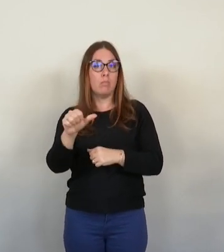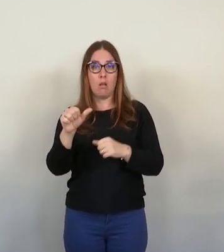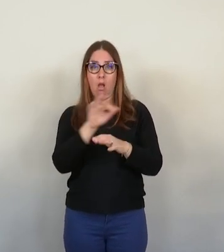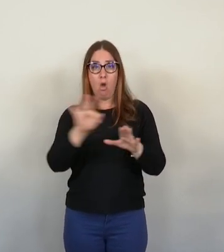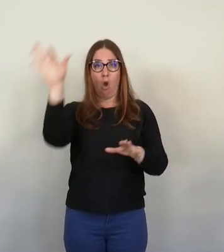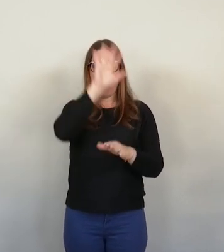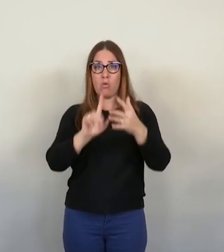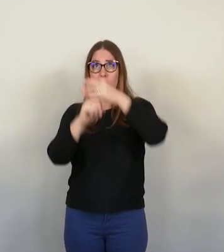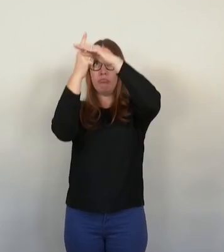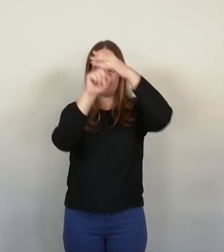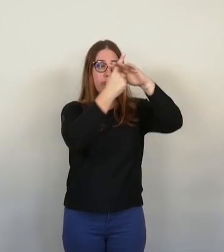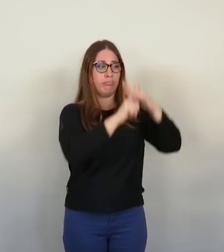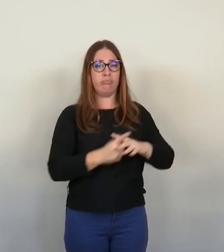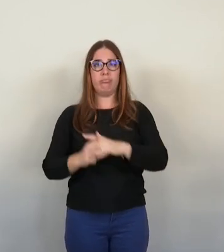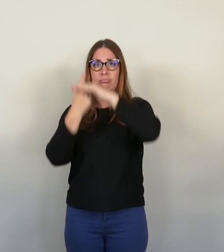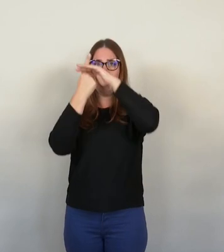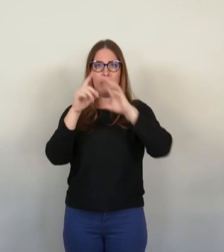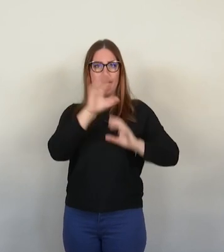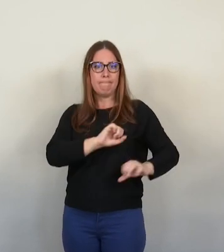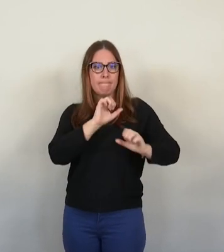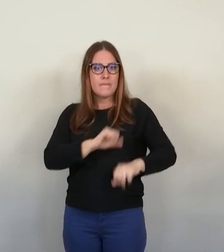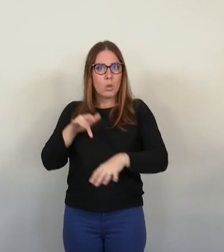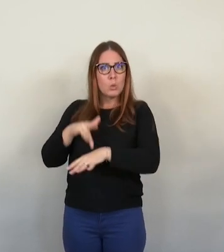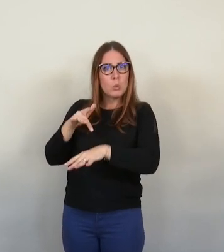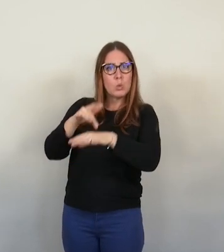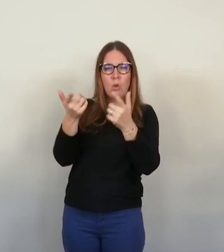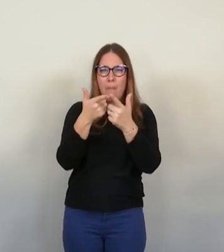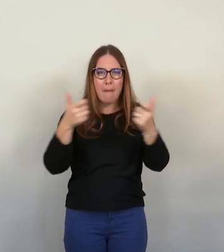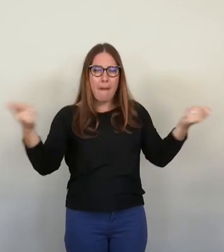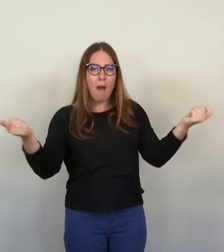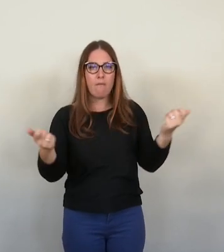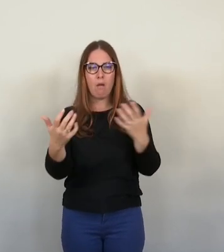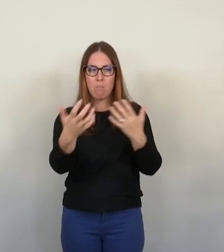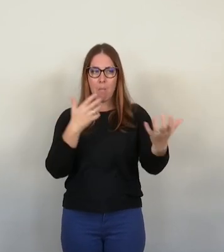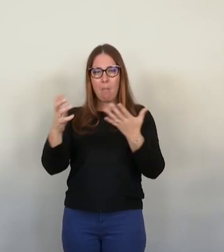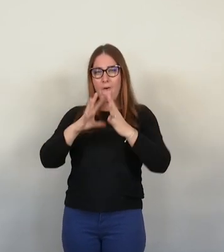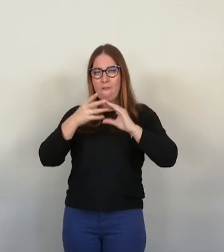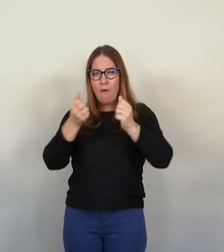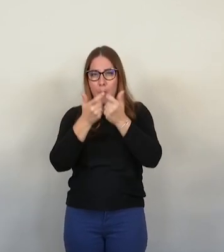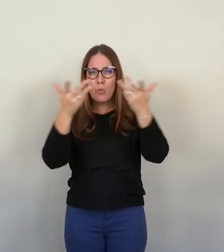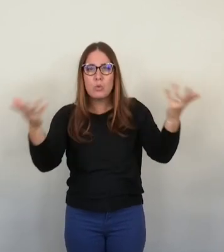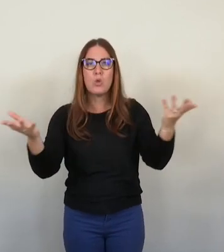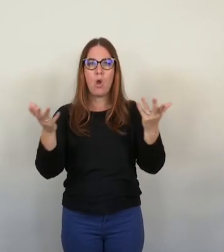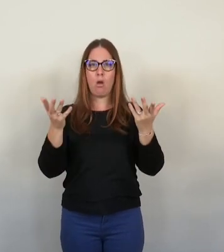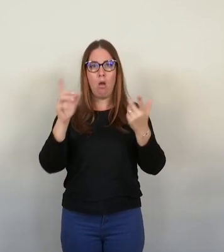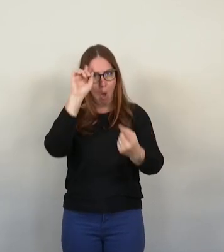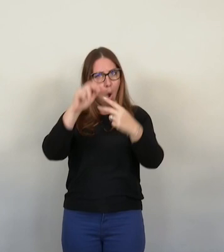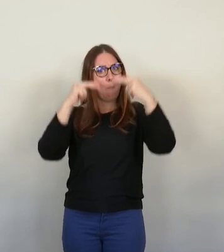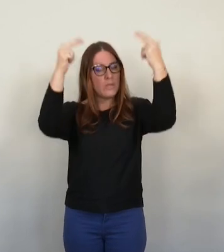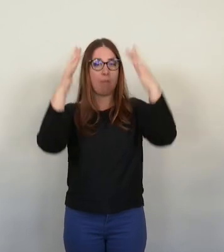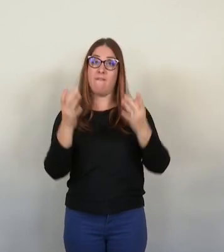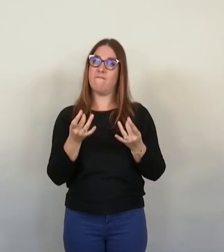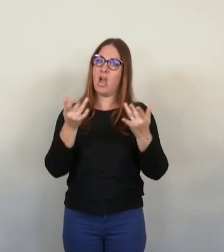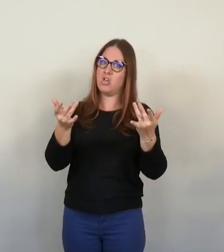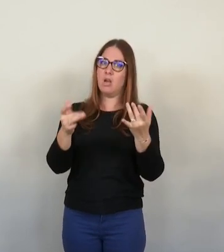France la diversité des expérimentations qui se mettent en place montrent à quel point il est multiforme ambitieux et fragile son socle